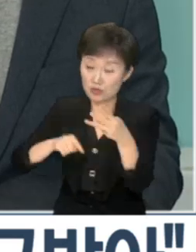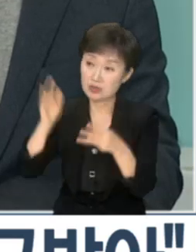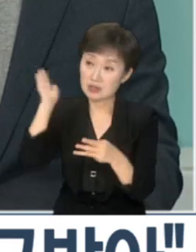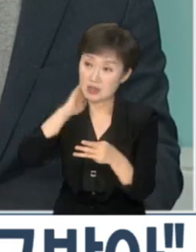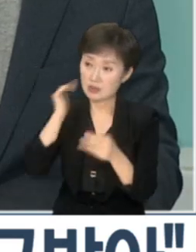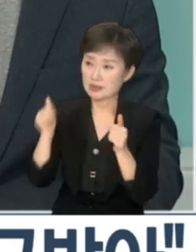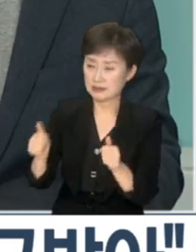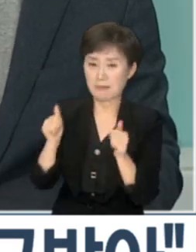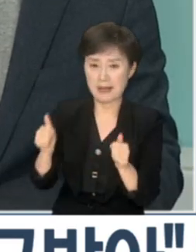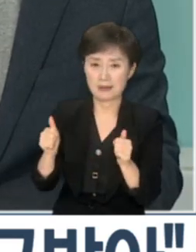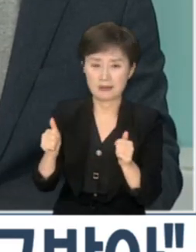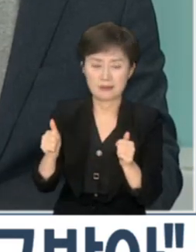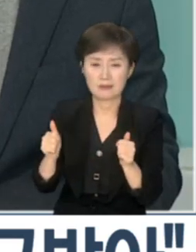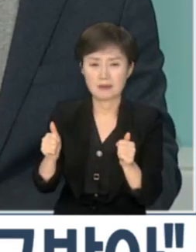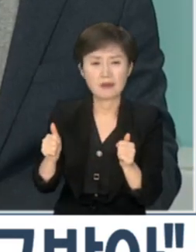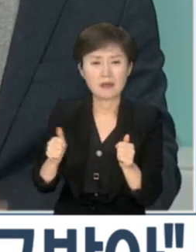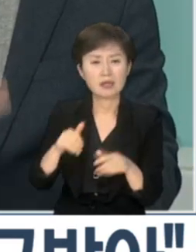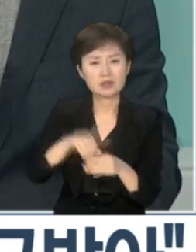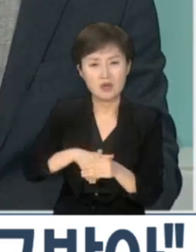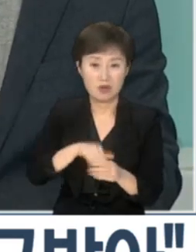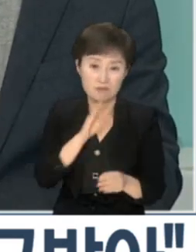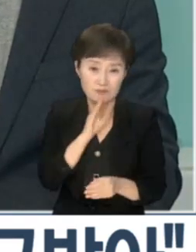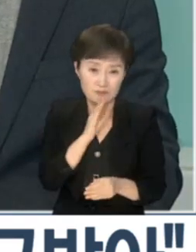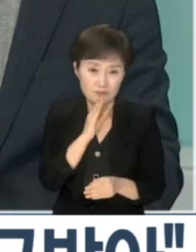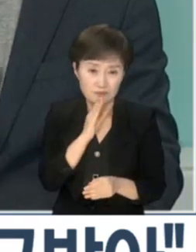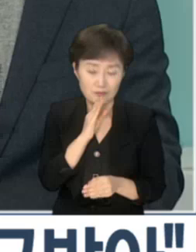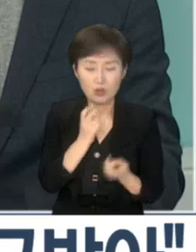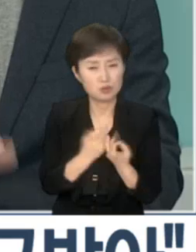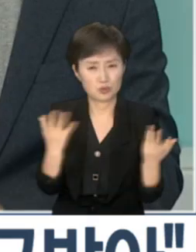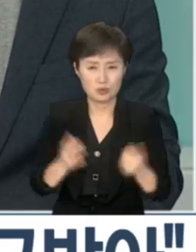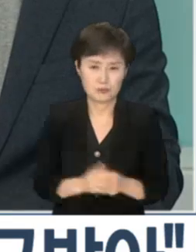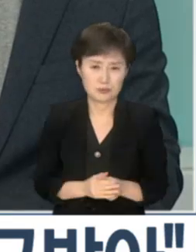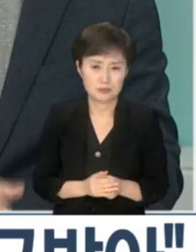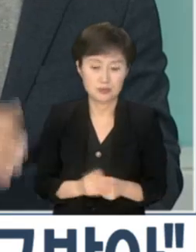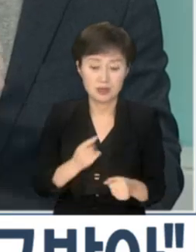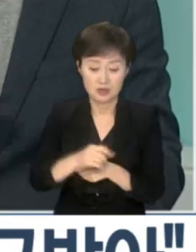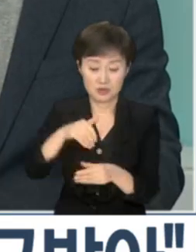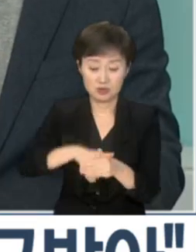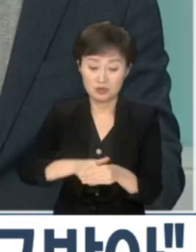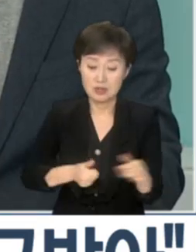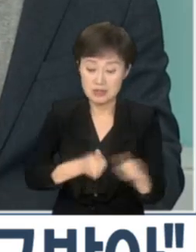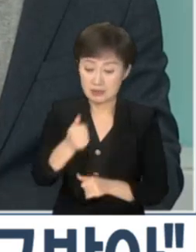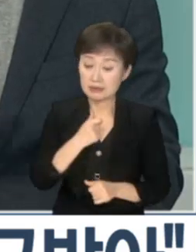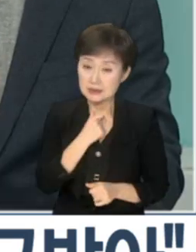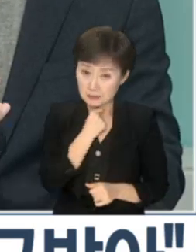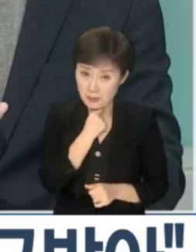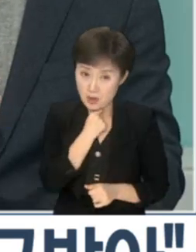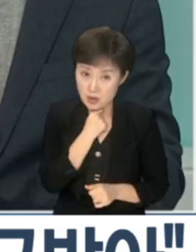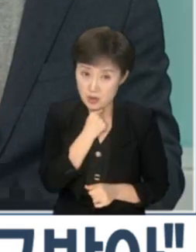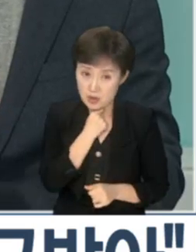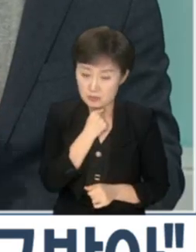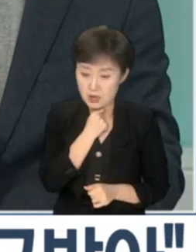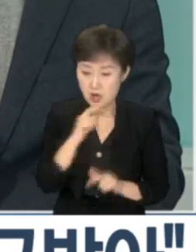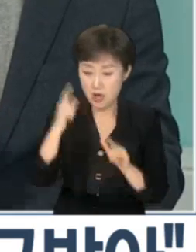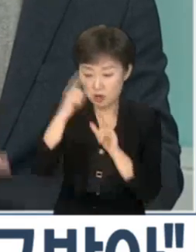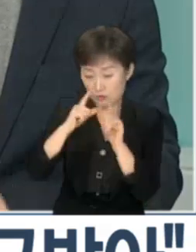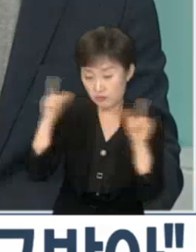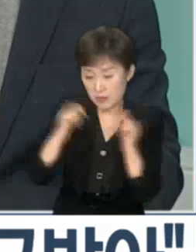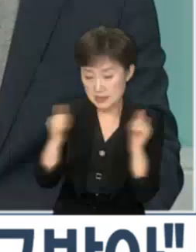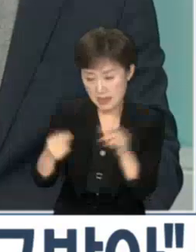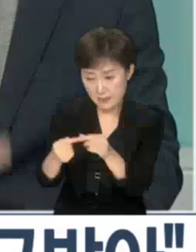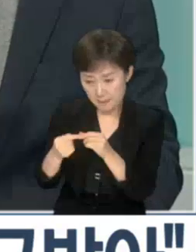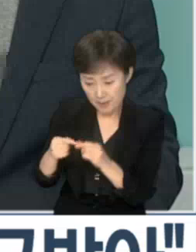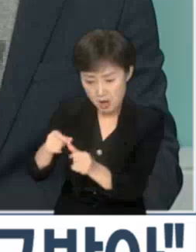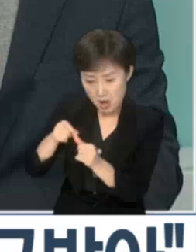정권 심판론으로 치러질 수밖에 없거든요. 그렇다면 내년 총선에서 승리하기 위해서는 이렇게 뭐 사람을 갖다가 이렇게 영입하고 이런